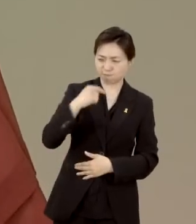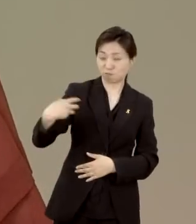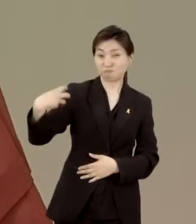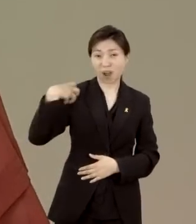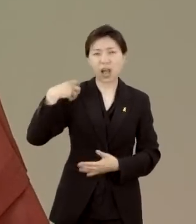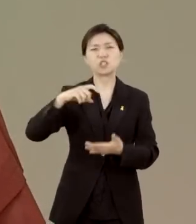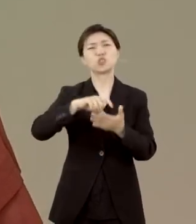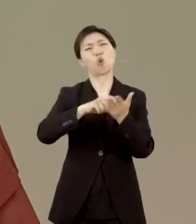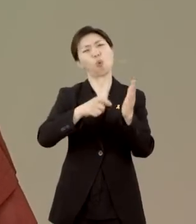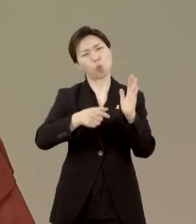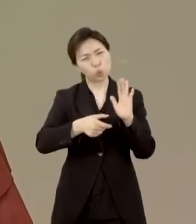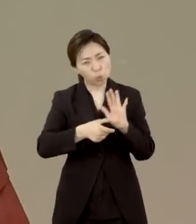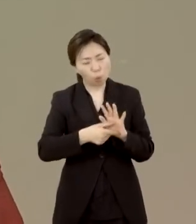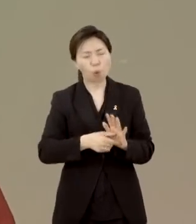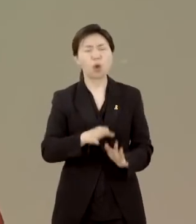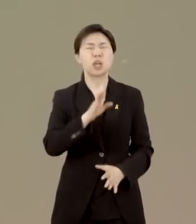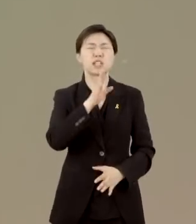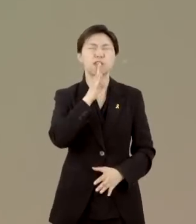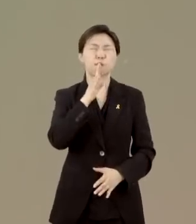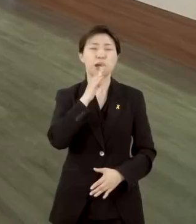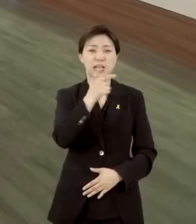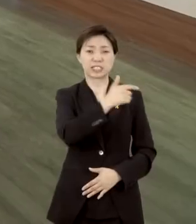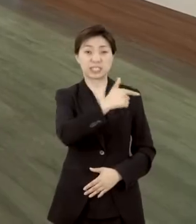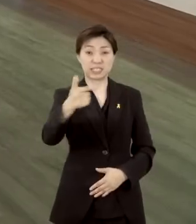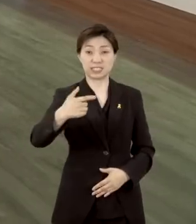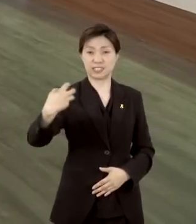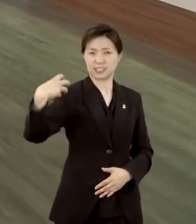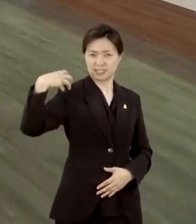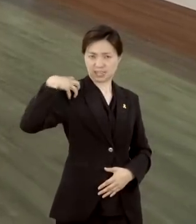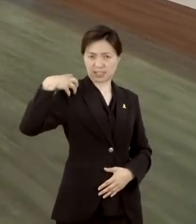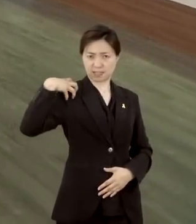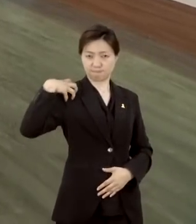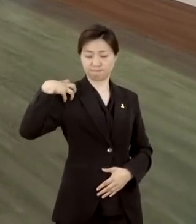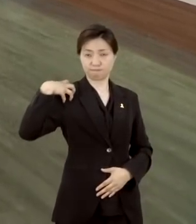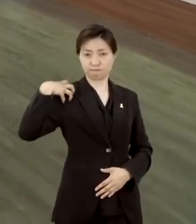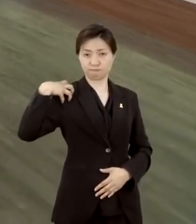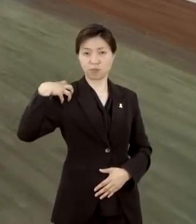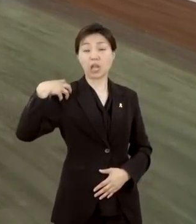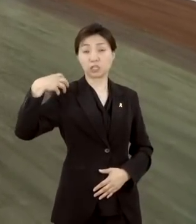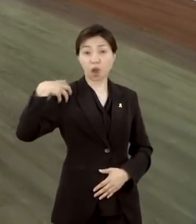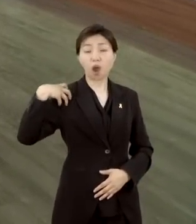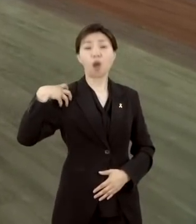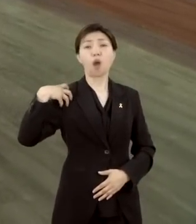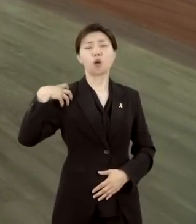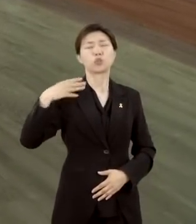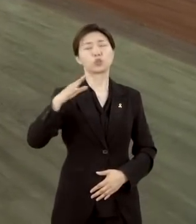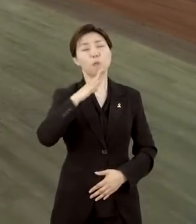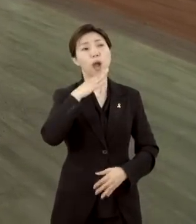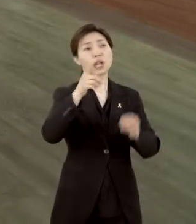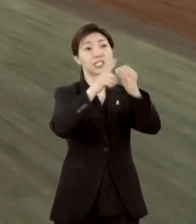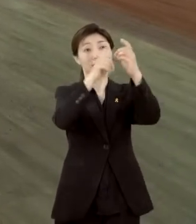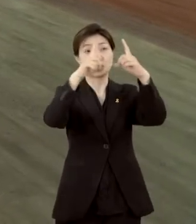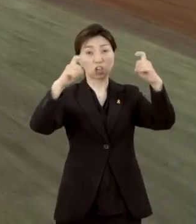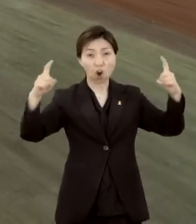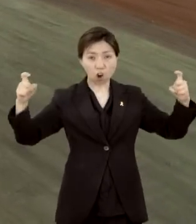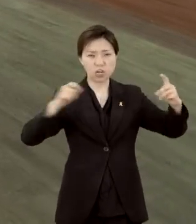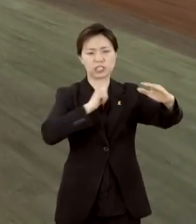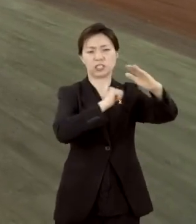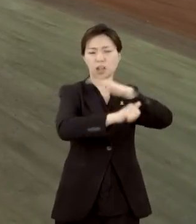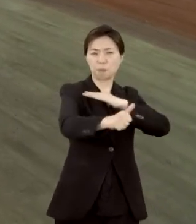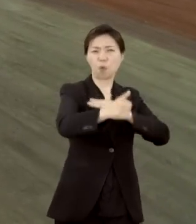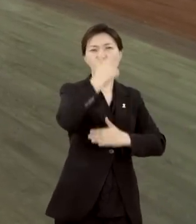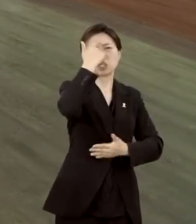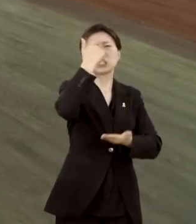소임을 얻을 정도로 이런 윤아라는 소임을 가지고 그 사원을 대표하는